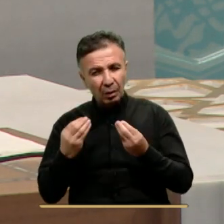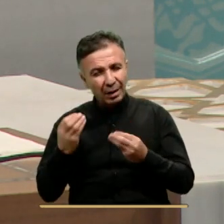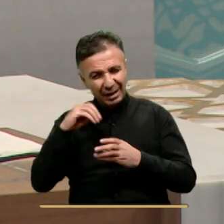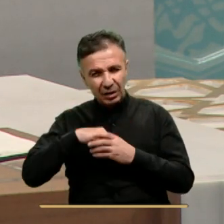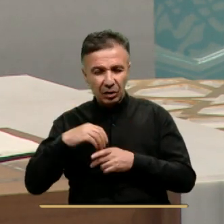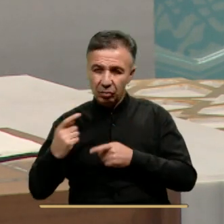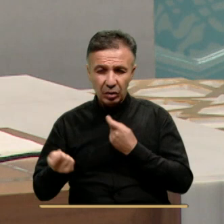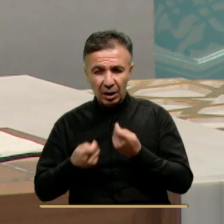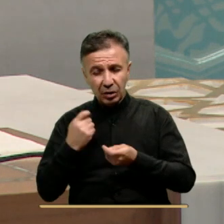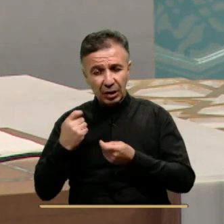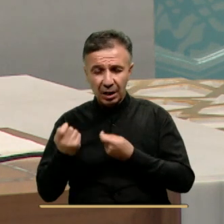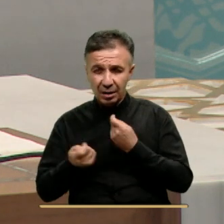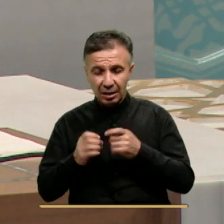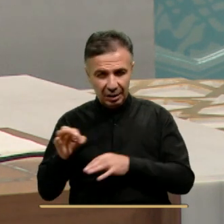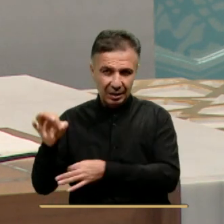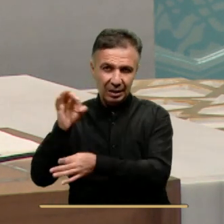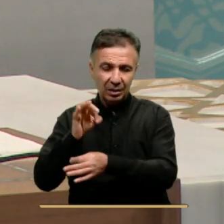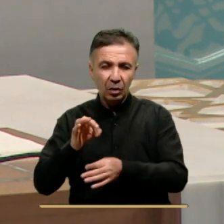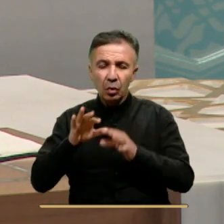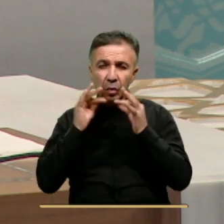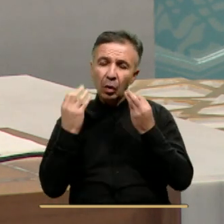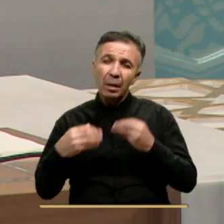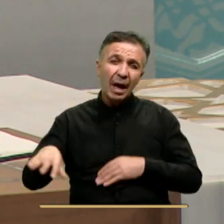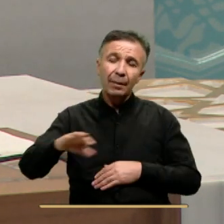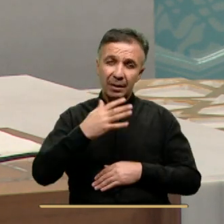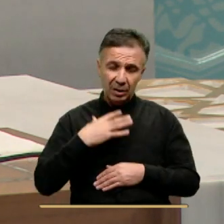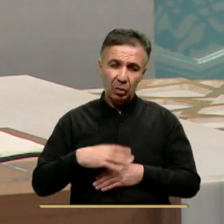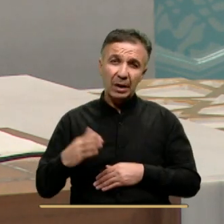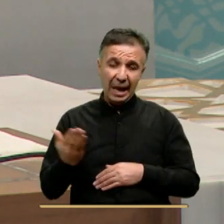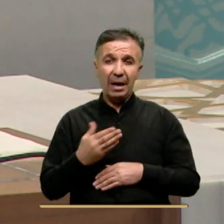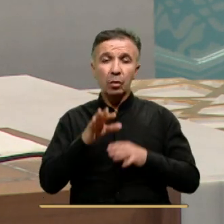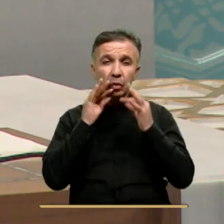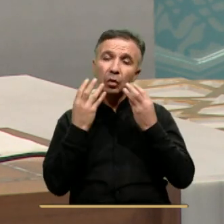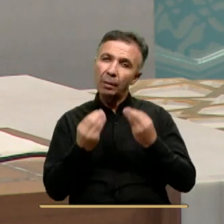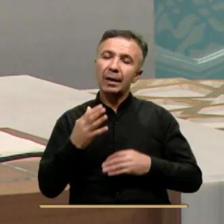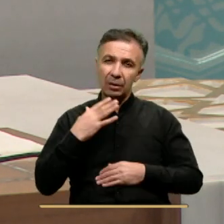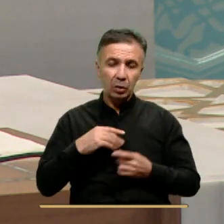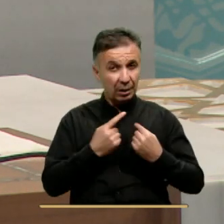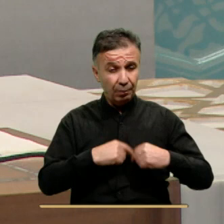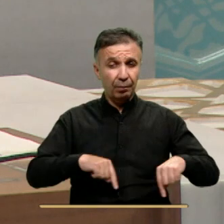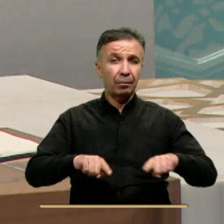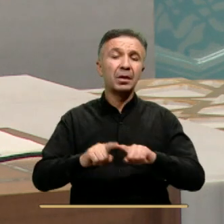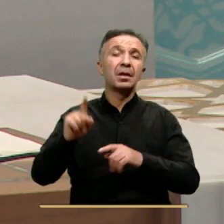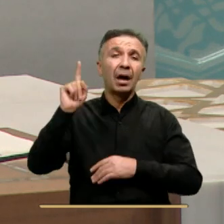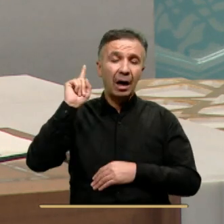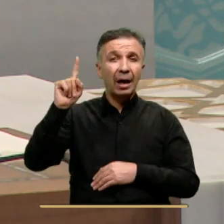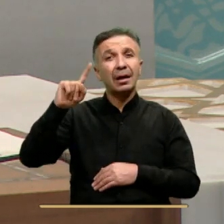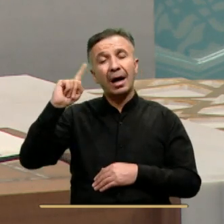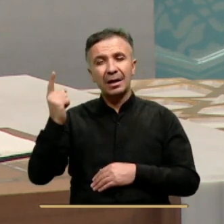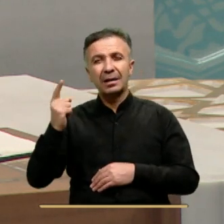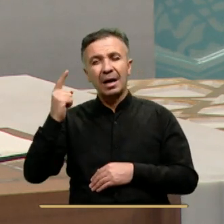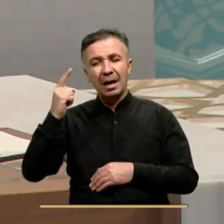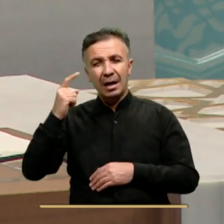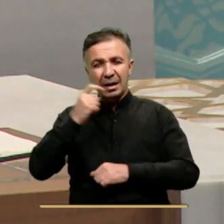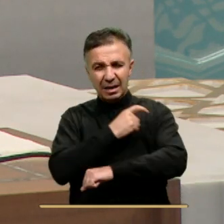insanlarız huzurlu olmayı hepimiz istiyoruz Eğer huzurlu olmak istiyorsak Allah'ın haramlar